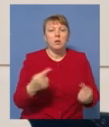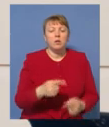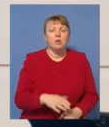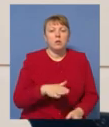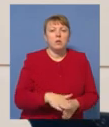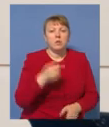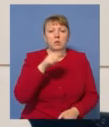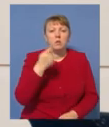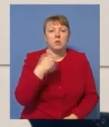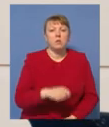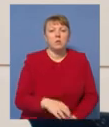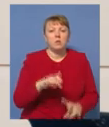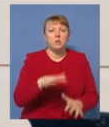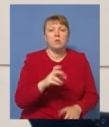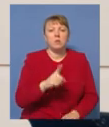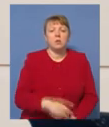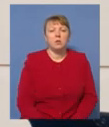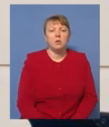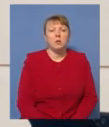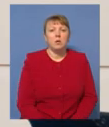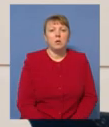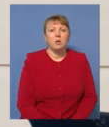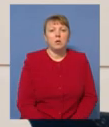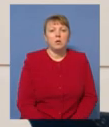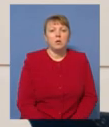практически не вмешиваются в деятельность бизнеса.